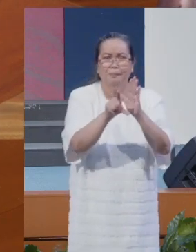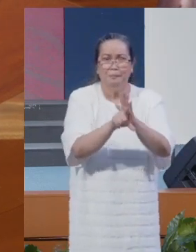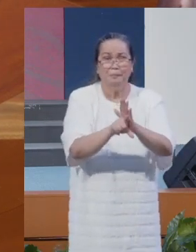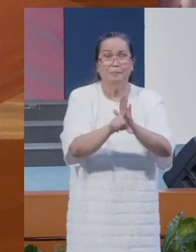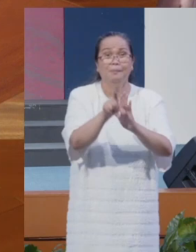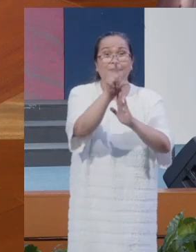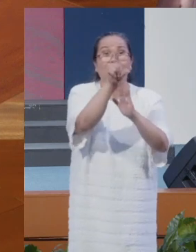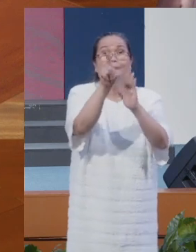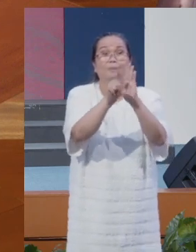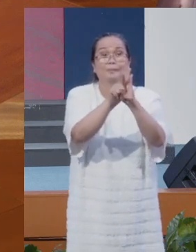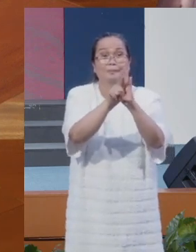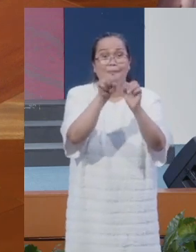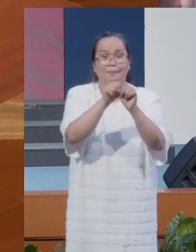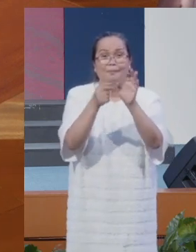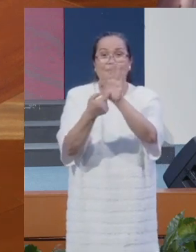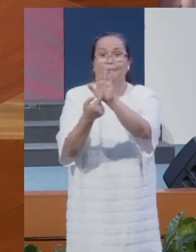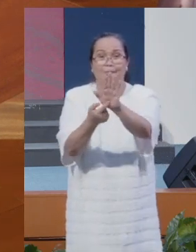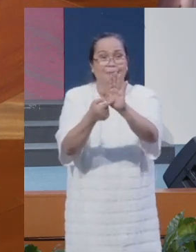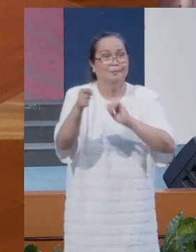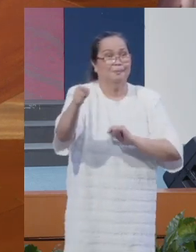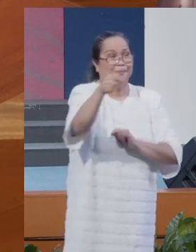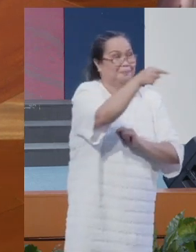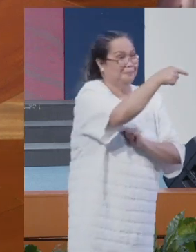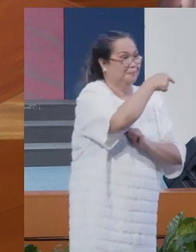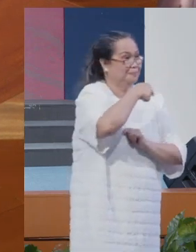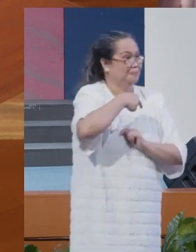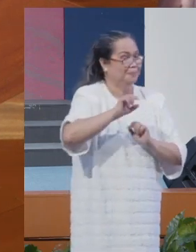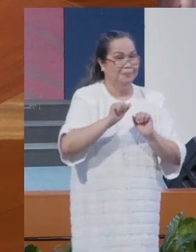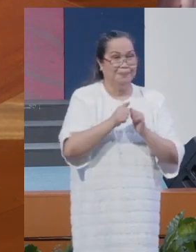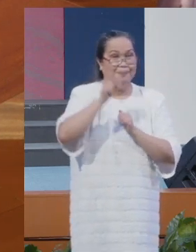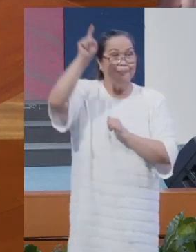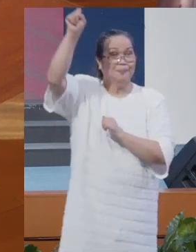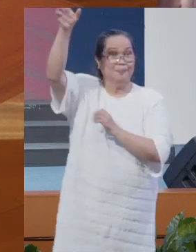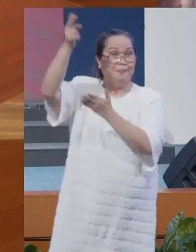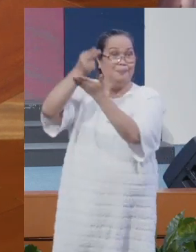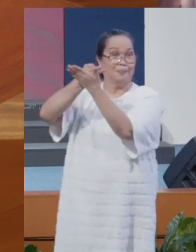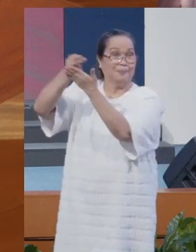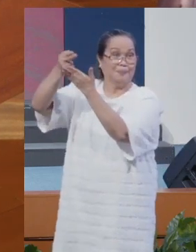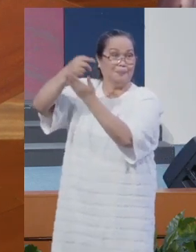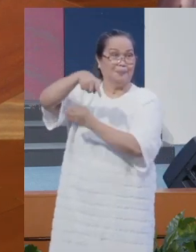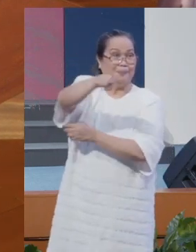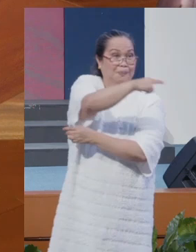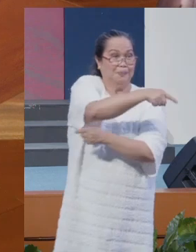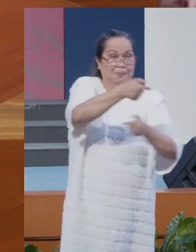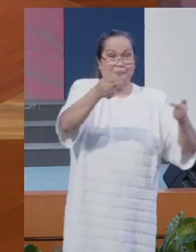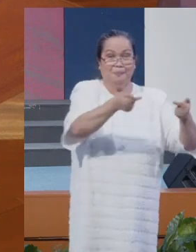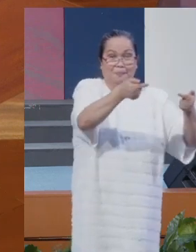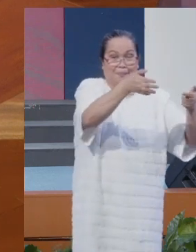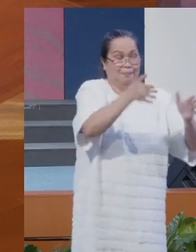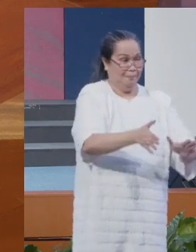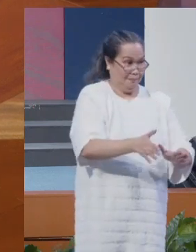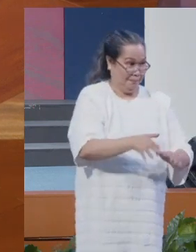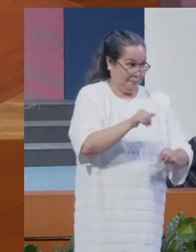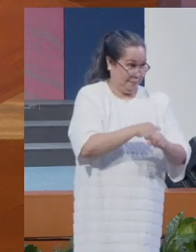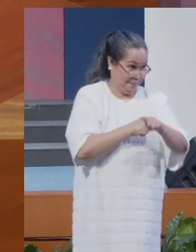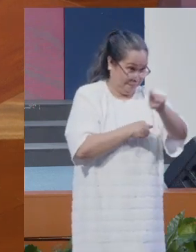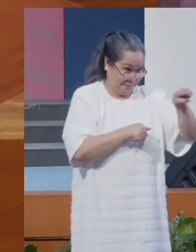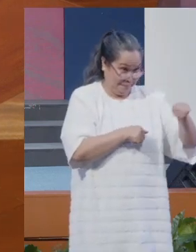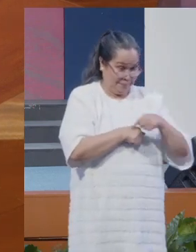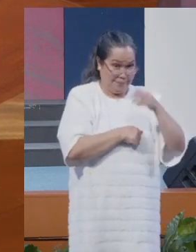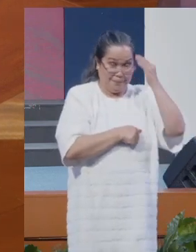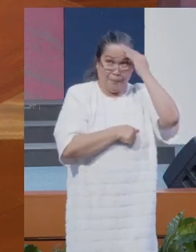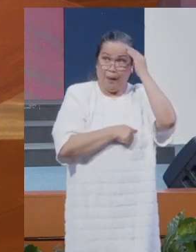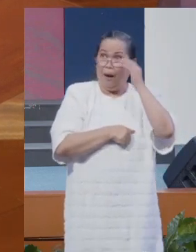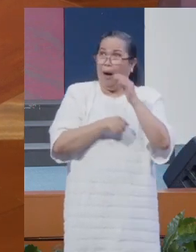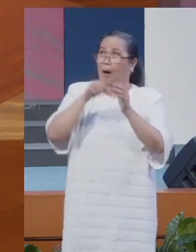niya sa law para maipakita lang sa atin kung gaano siya kabanal at kung gaano tayo makasalanan. Para tayo ay